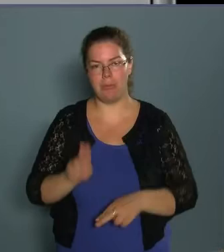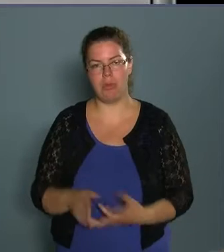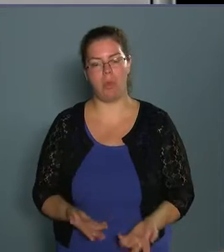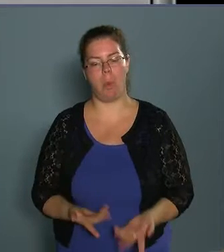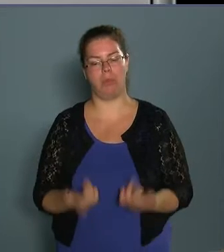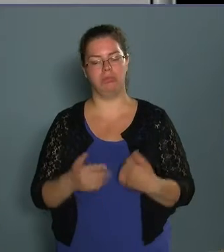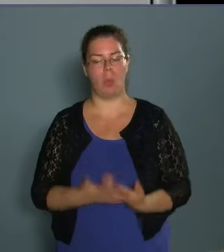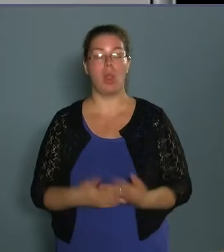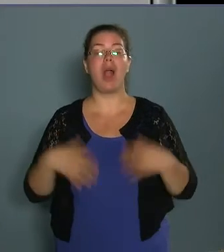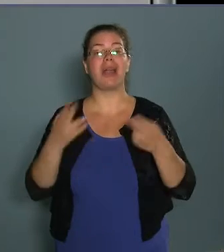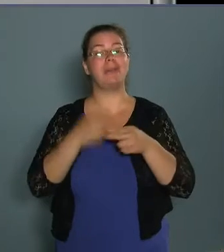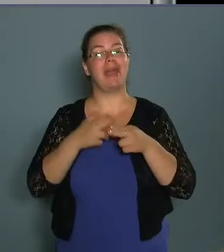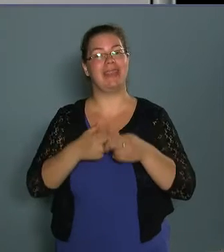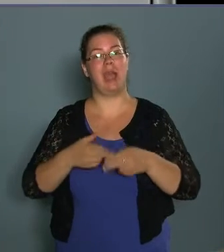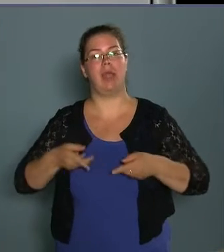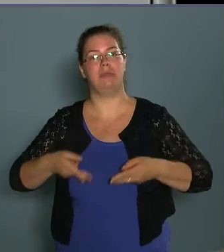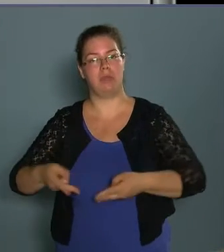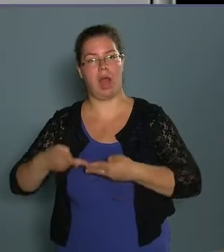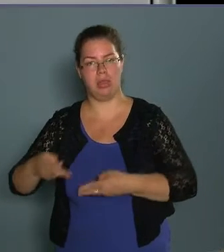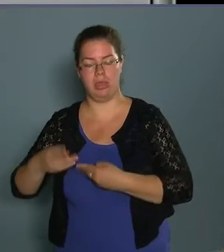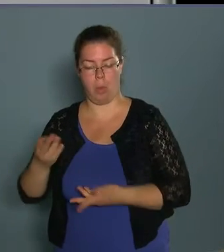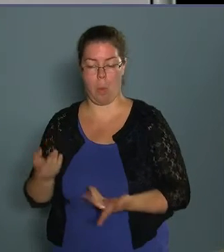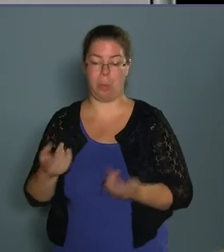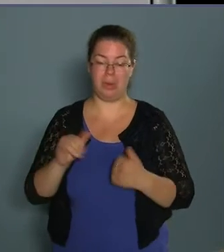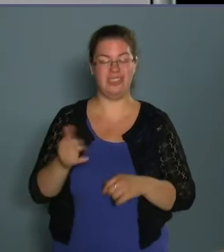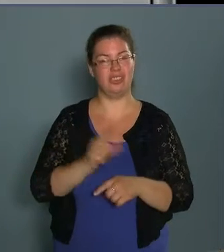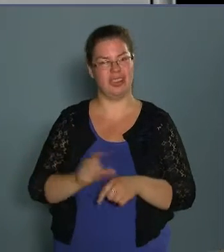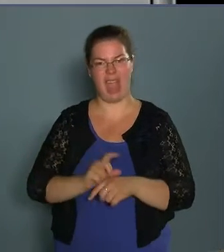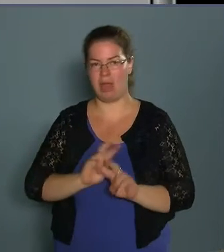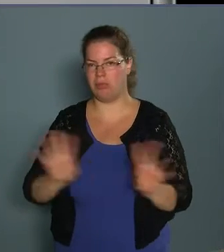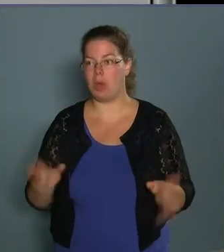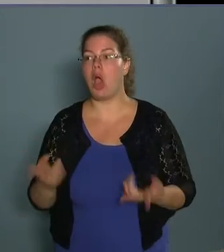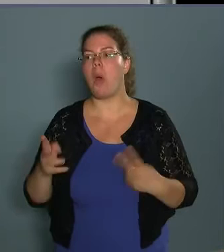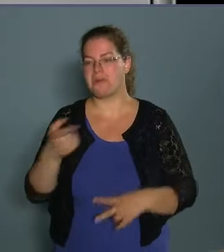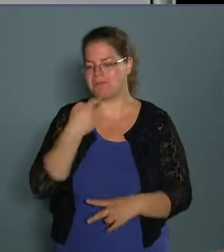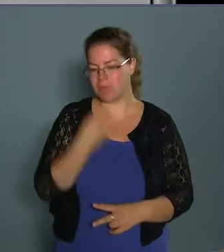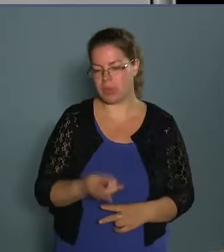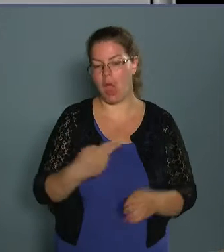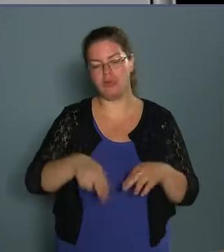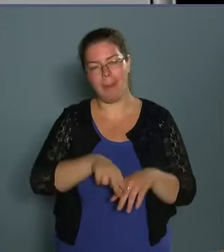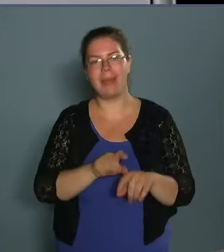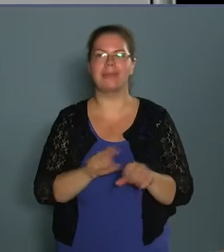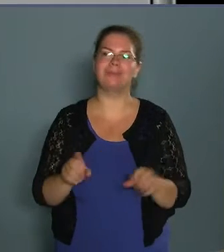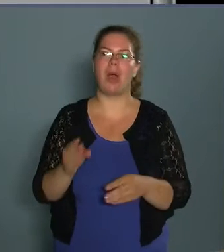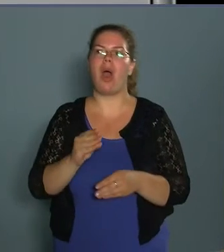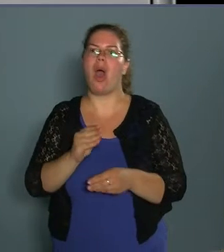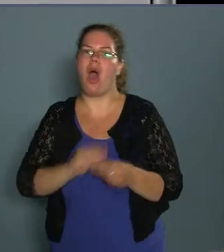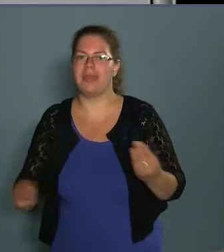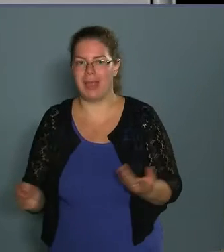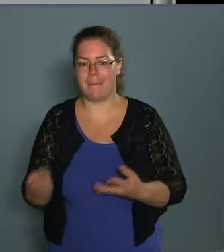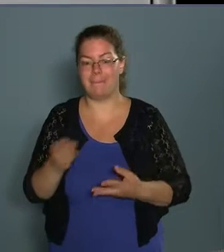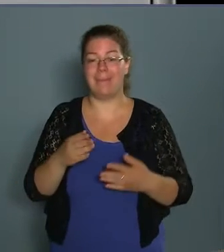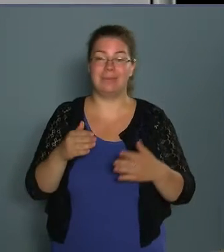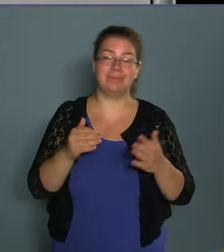nővérekbe, akár betegszállítókba, ez pedig, ahogy itt most elhangzott, többek között annak is az oka,